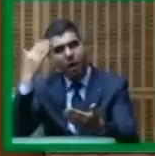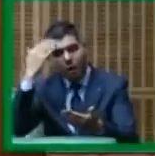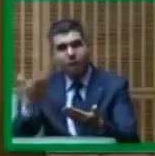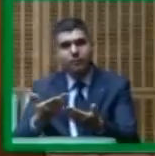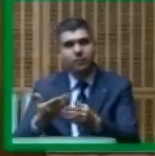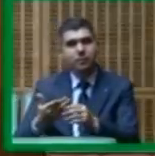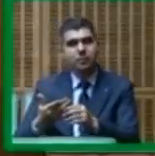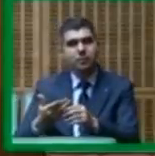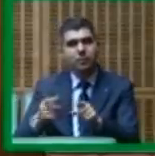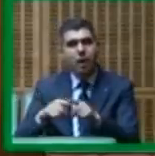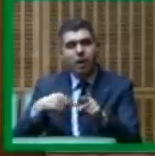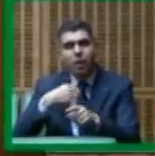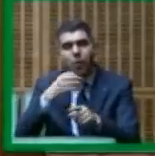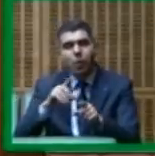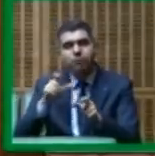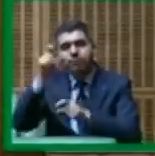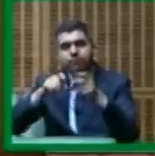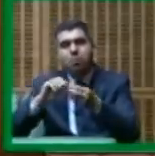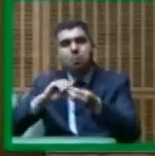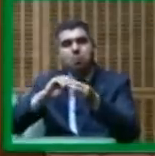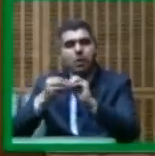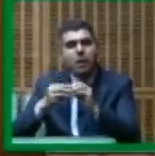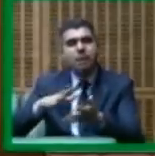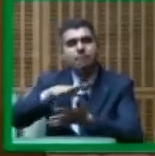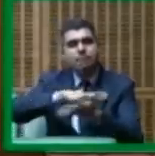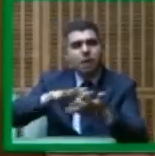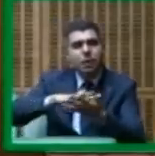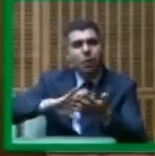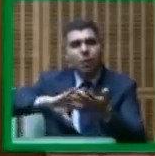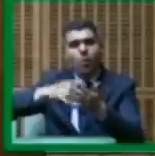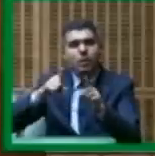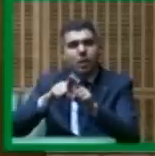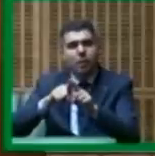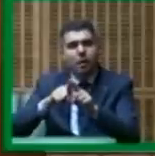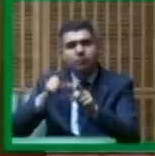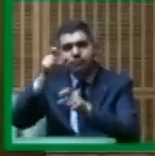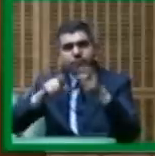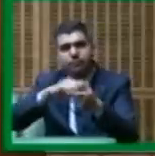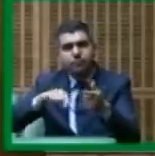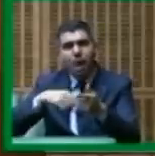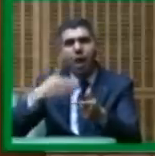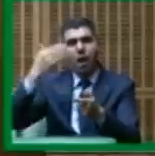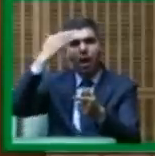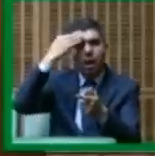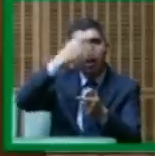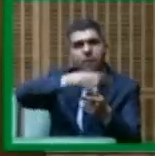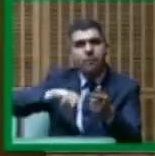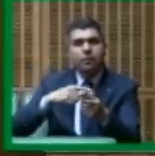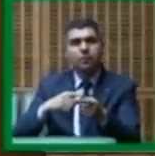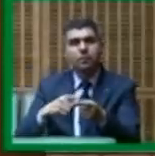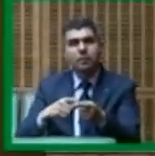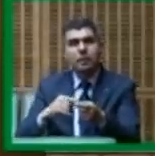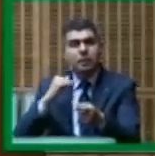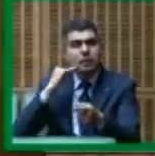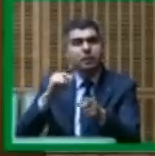تنخافوا. كلشي المشاكل اللي كنتوقعوها وقع لنا ولكن حنا ملي كنجيبوا واحد المقترح باش نخرجوا